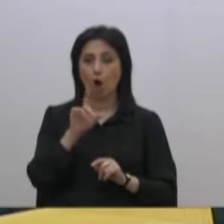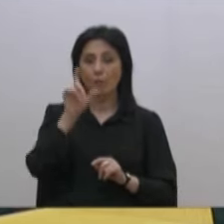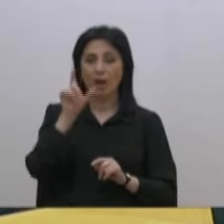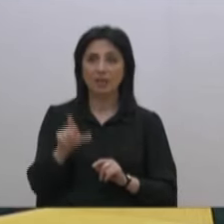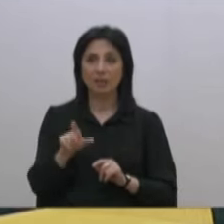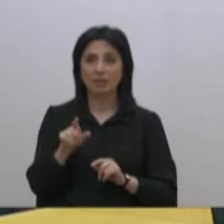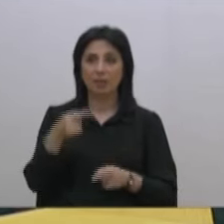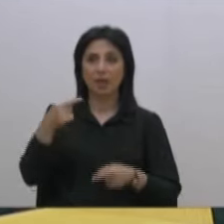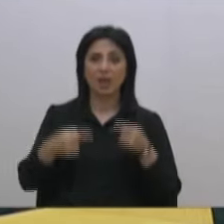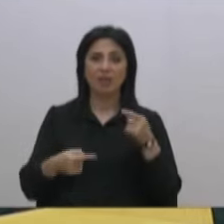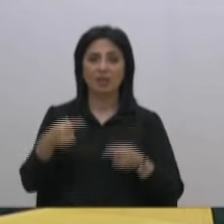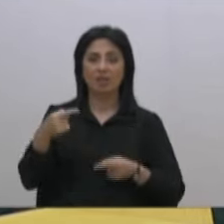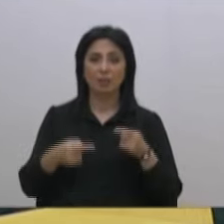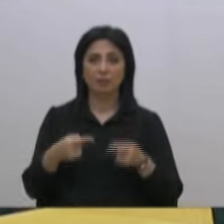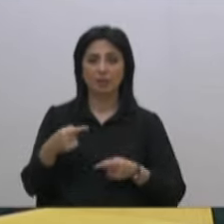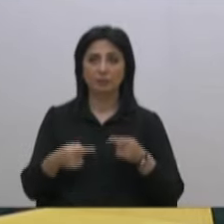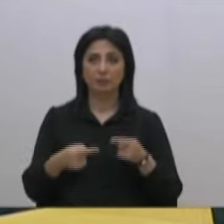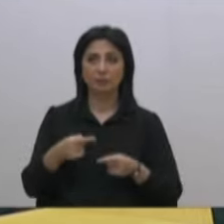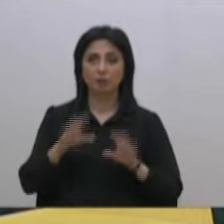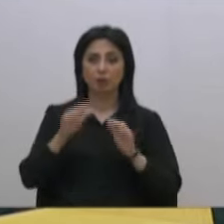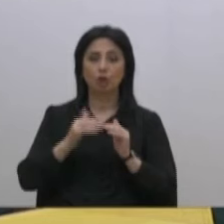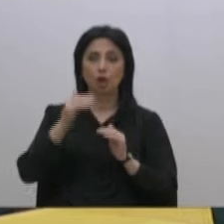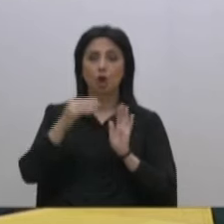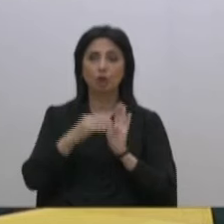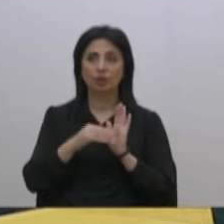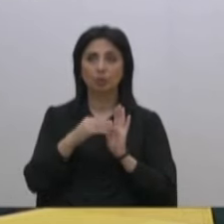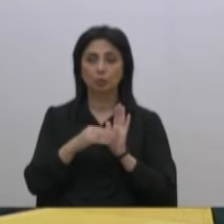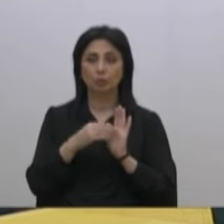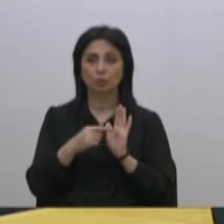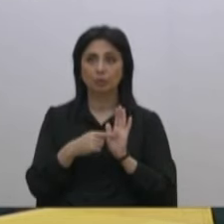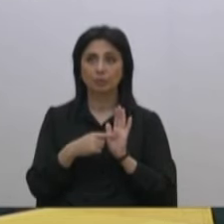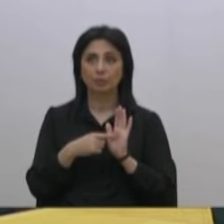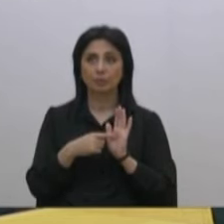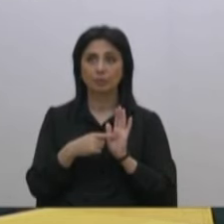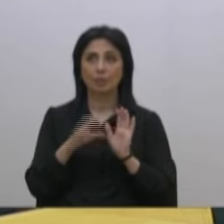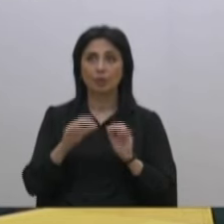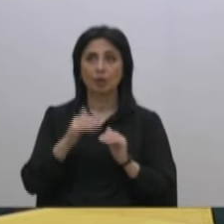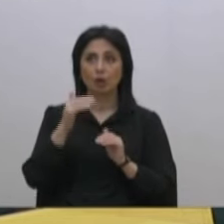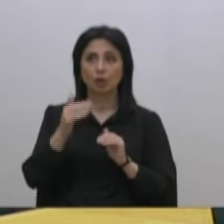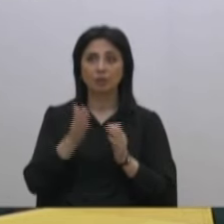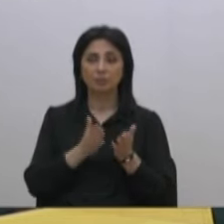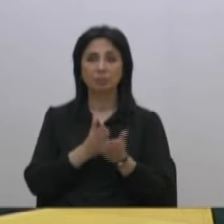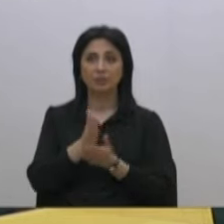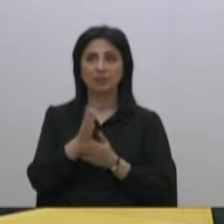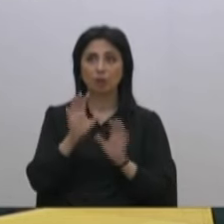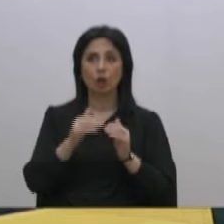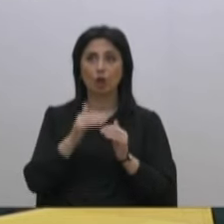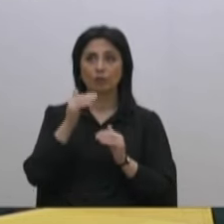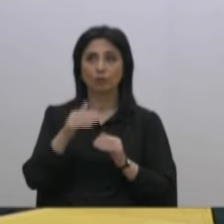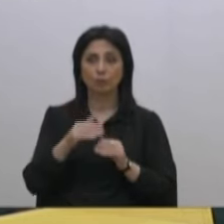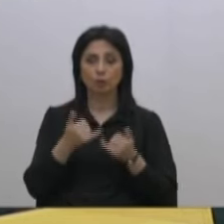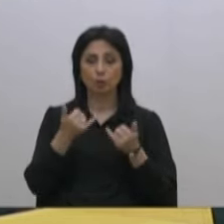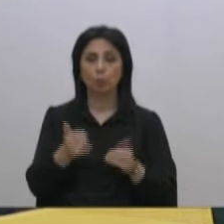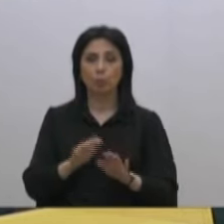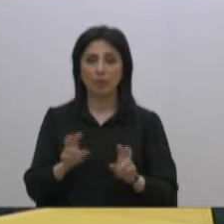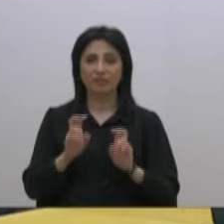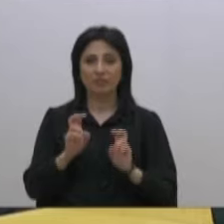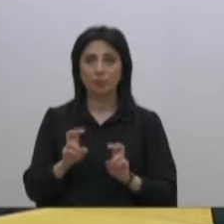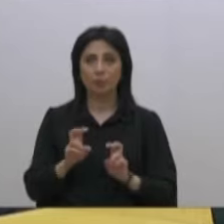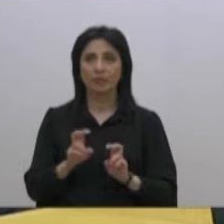ირაკლი კობახიძეს ედავება კონსტიტუციის კონსტიტუციის პრინციპების და კონსტიტუციის